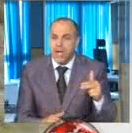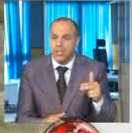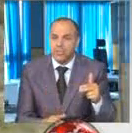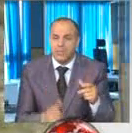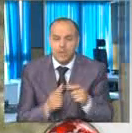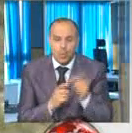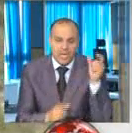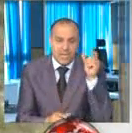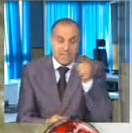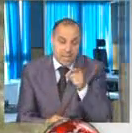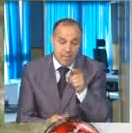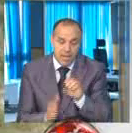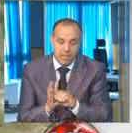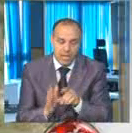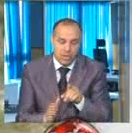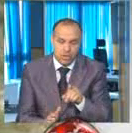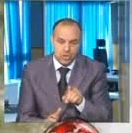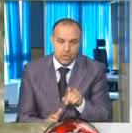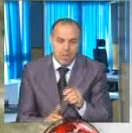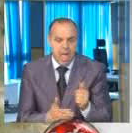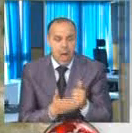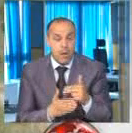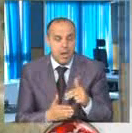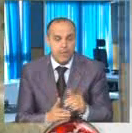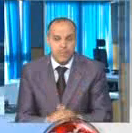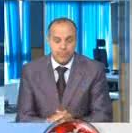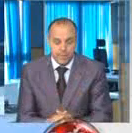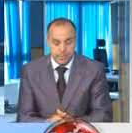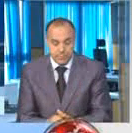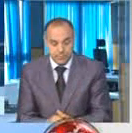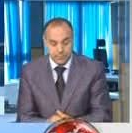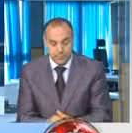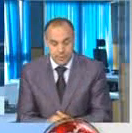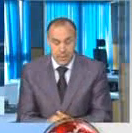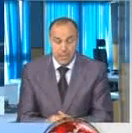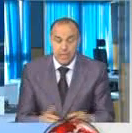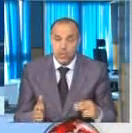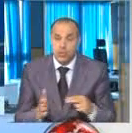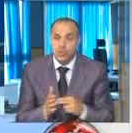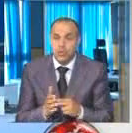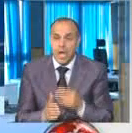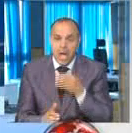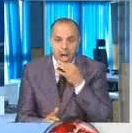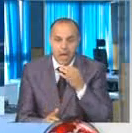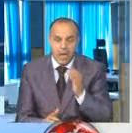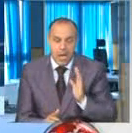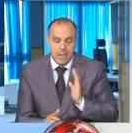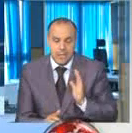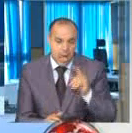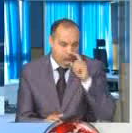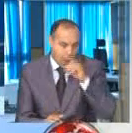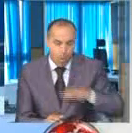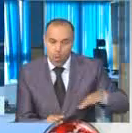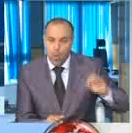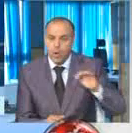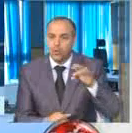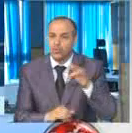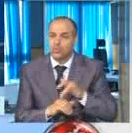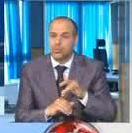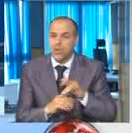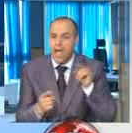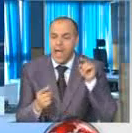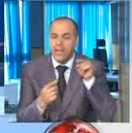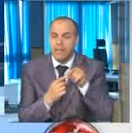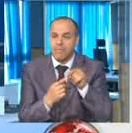يعرف بتنظيم الدولة الإسلامية في المدينة. في سوريا، وفيما أعلنت قوات التحالف الدولي إصابتها لهدف